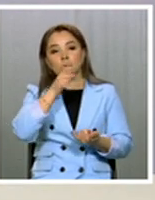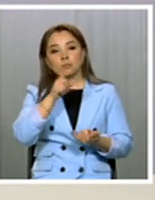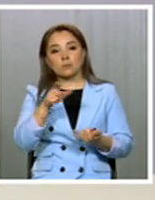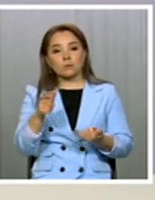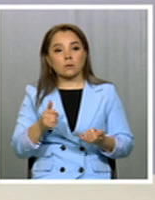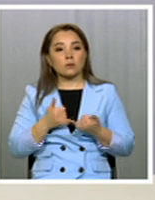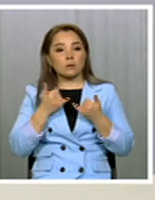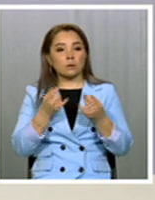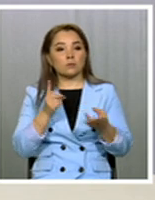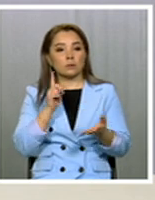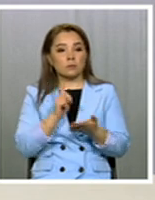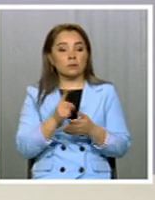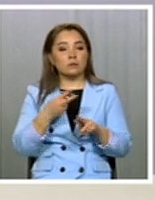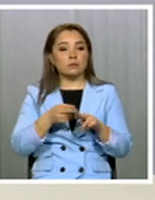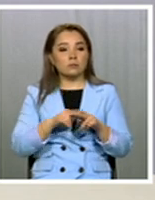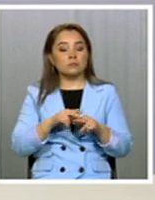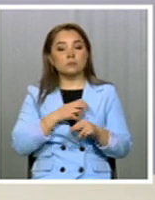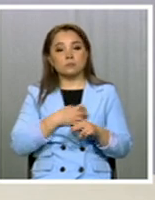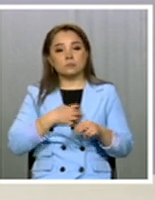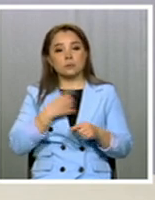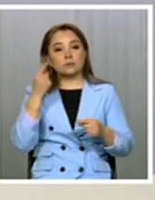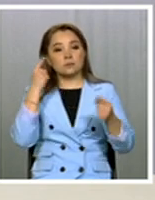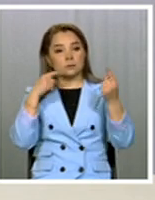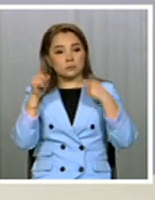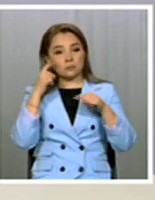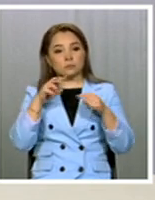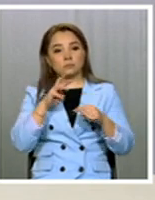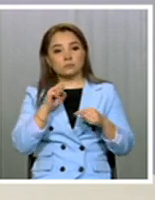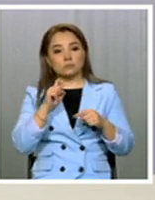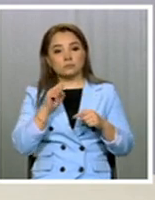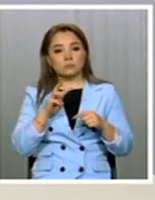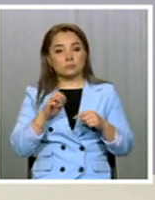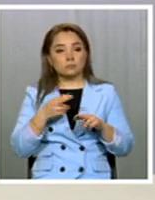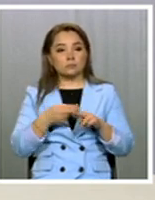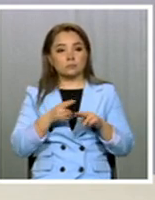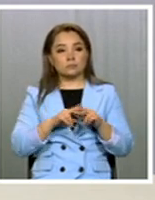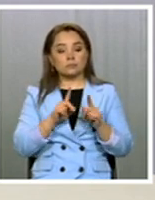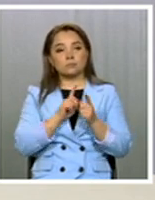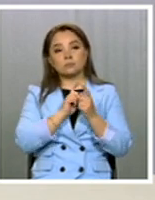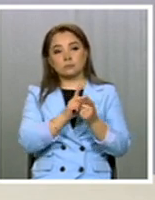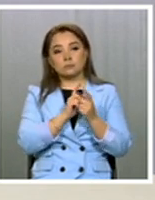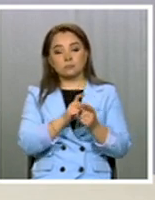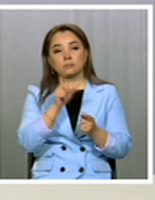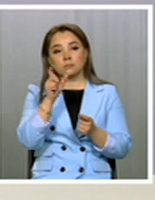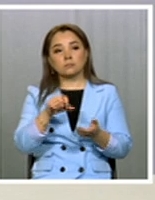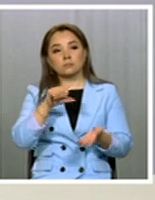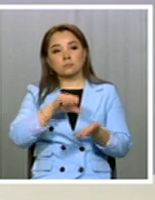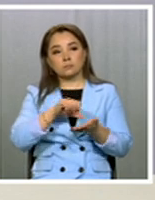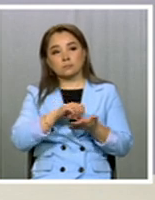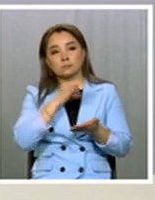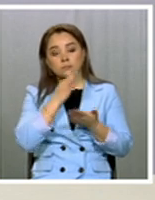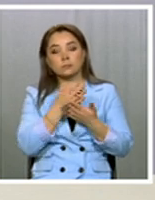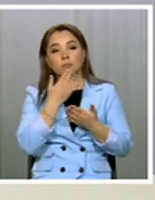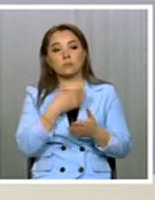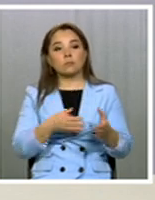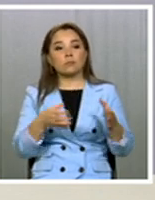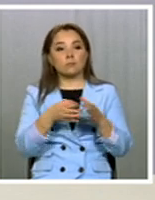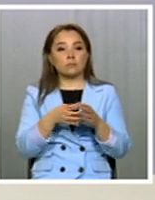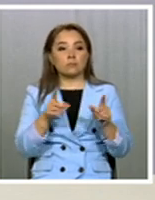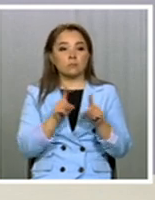Шығарманың негізгі идеясы Махамбет Өтемісұлының күрескерлік айбынын, ұлттық